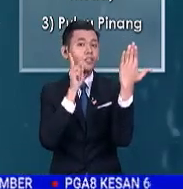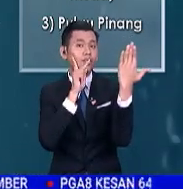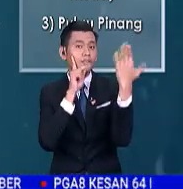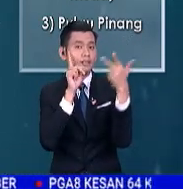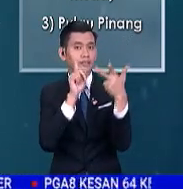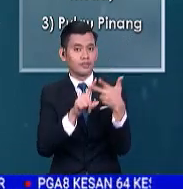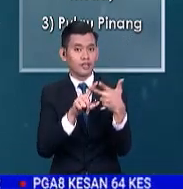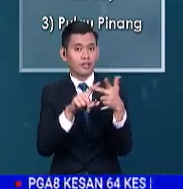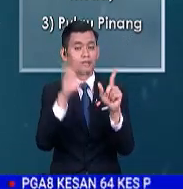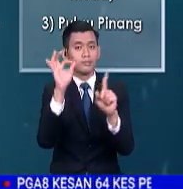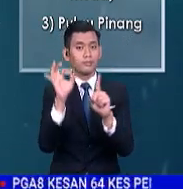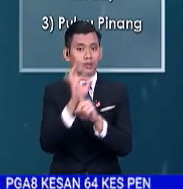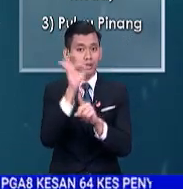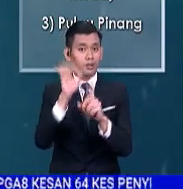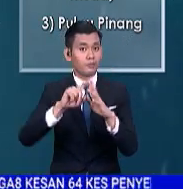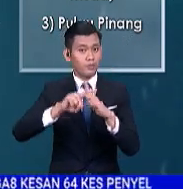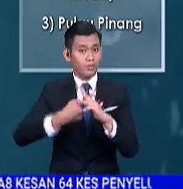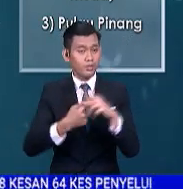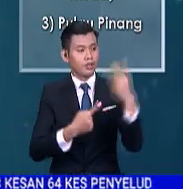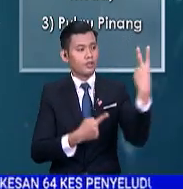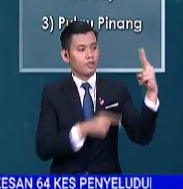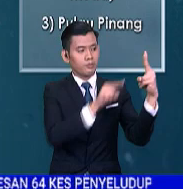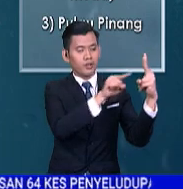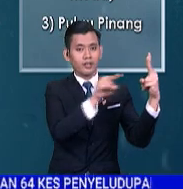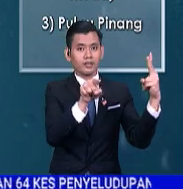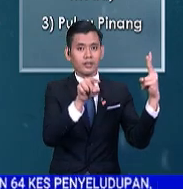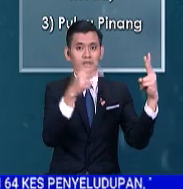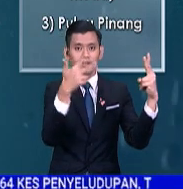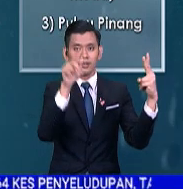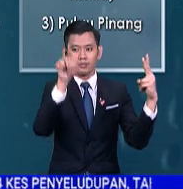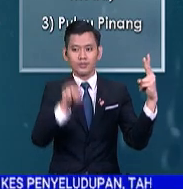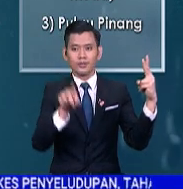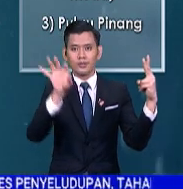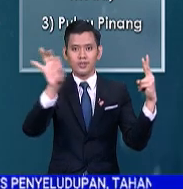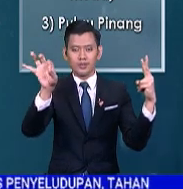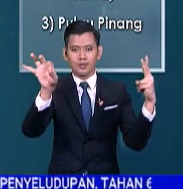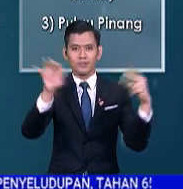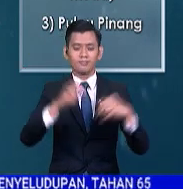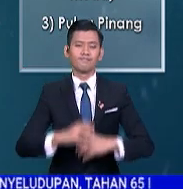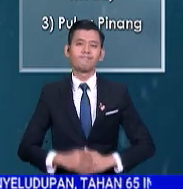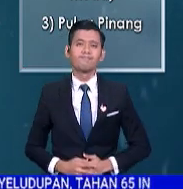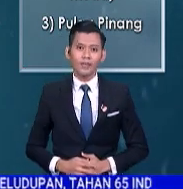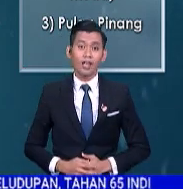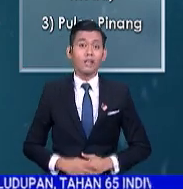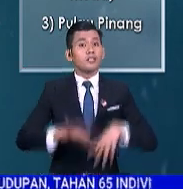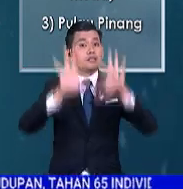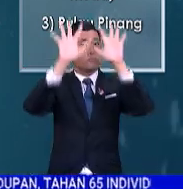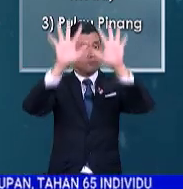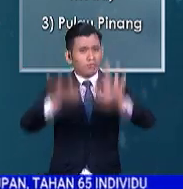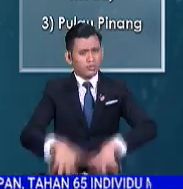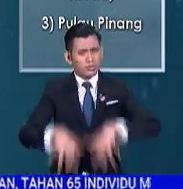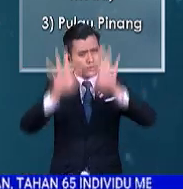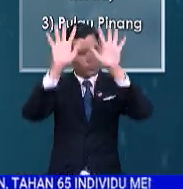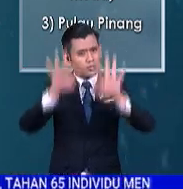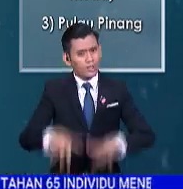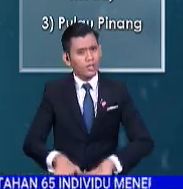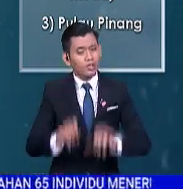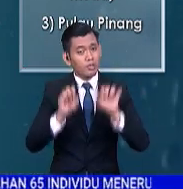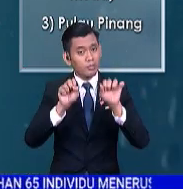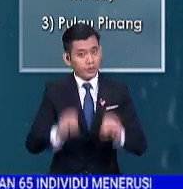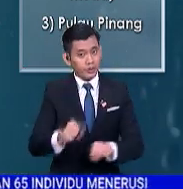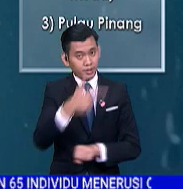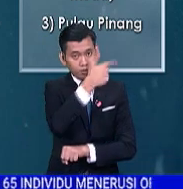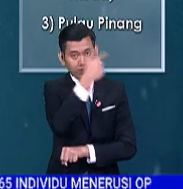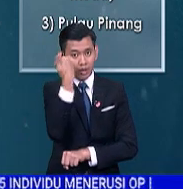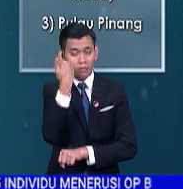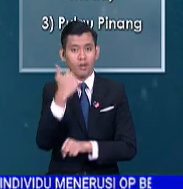juga Pulau Pinang bermula pada 12 hingga 13 September 2021. Hujan lebat ini boleh